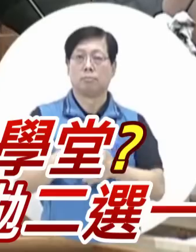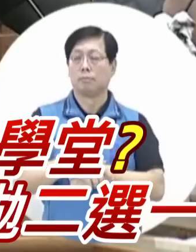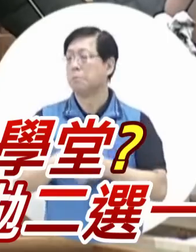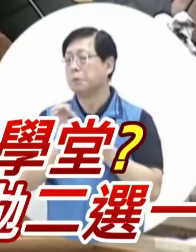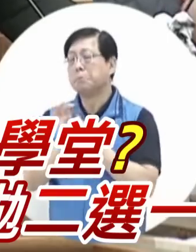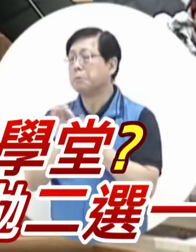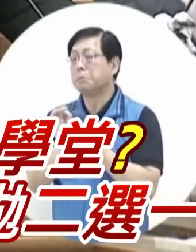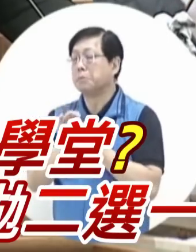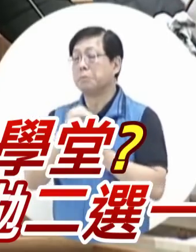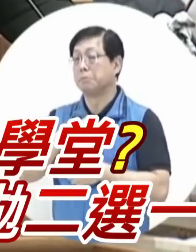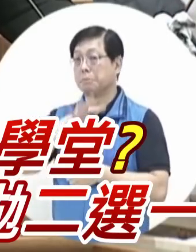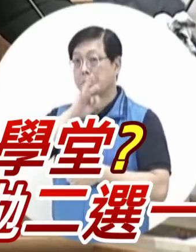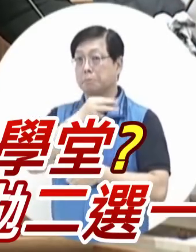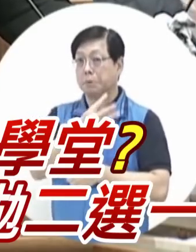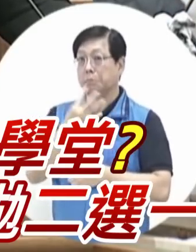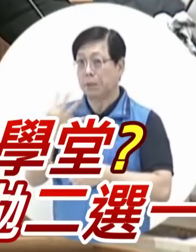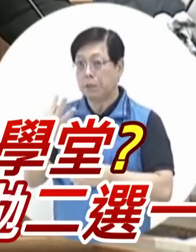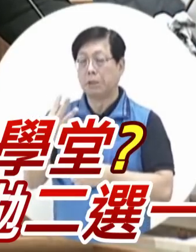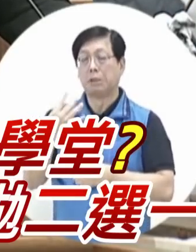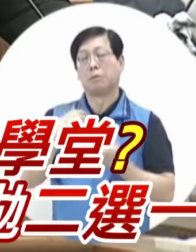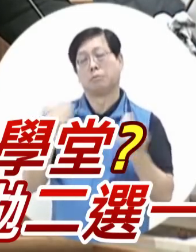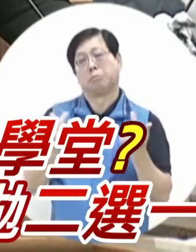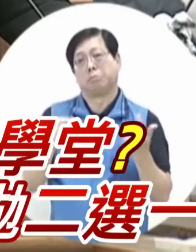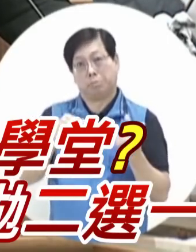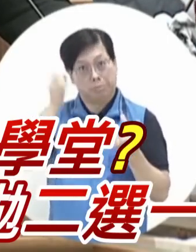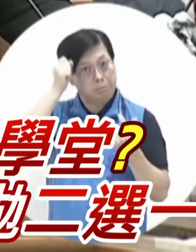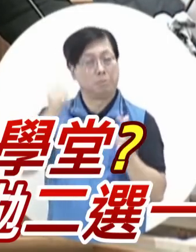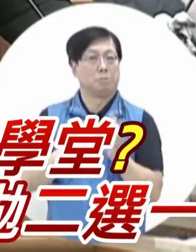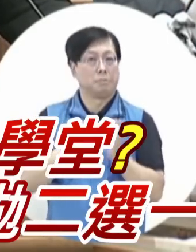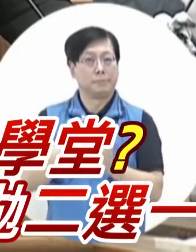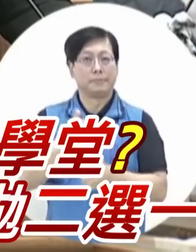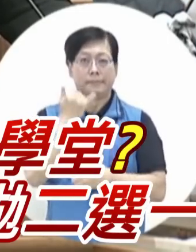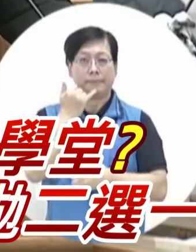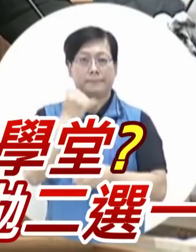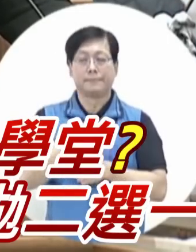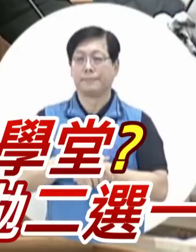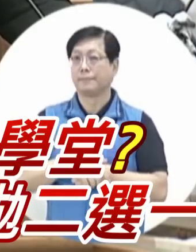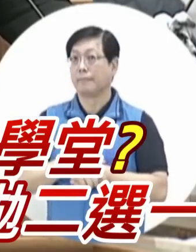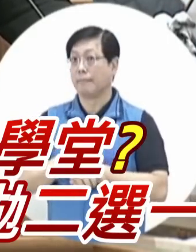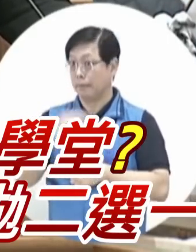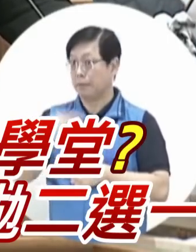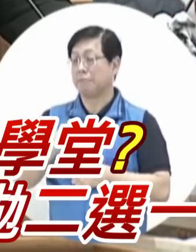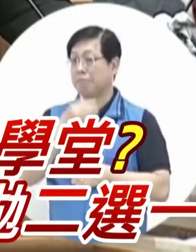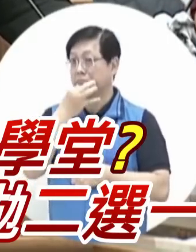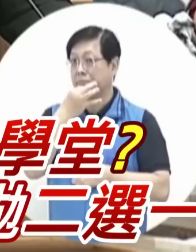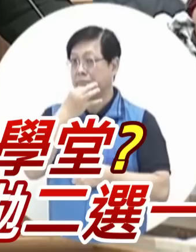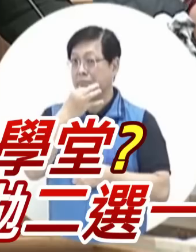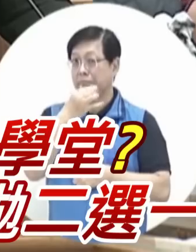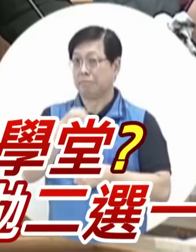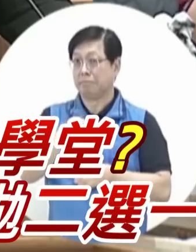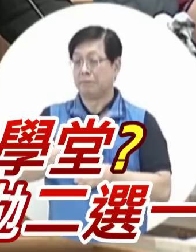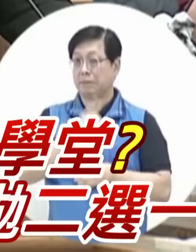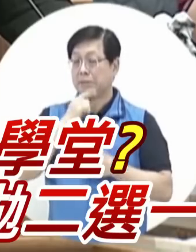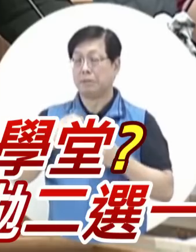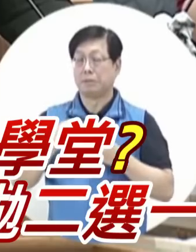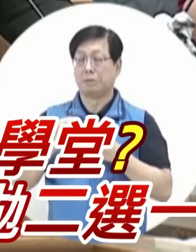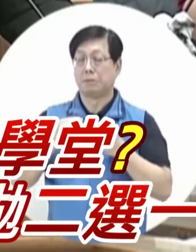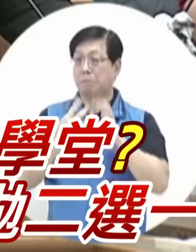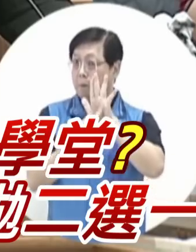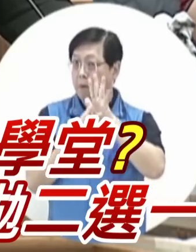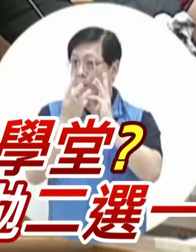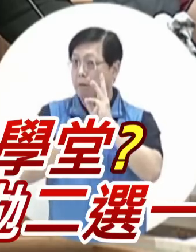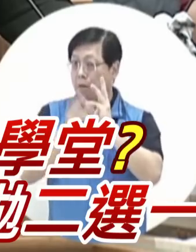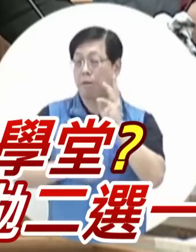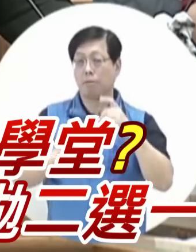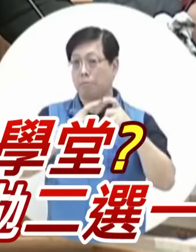哈。三岁四岁的语言发展阶段，您记得就好了哈。但是呢，乃于哈还是怕你这个申论题回答不出来，所以我